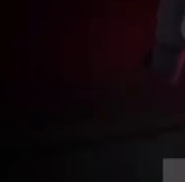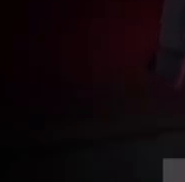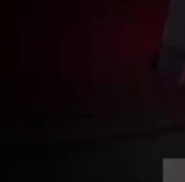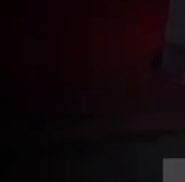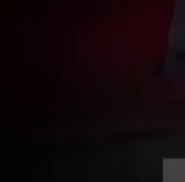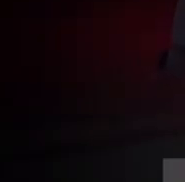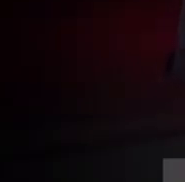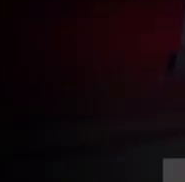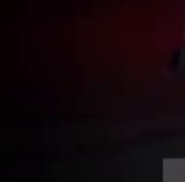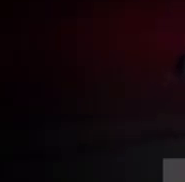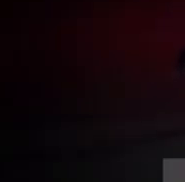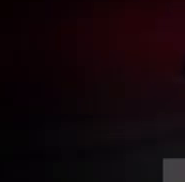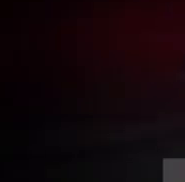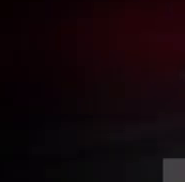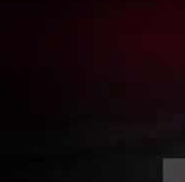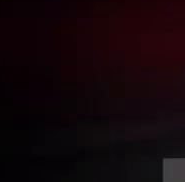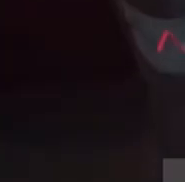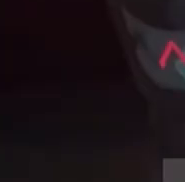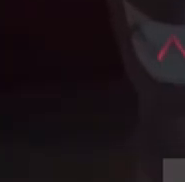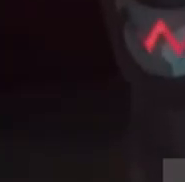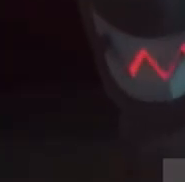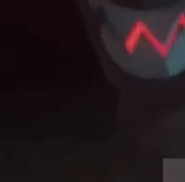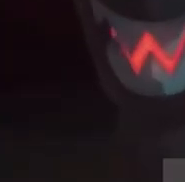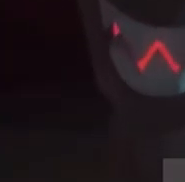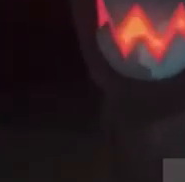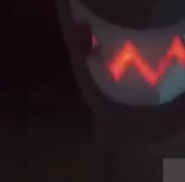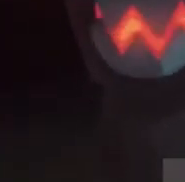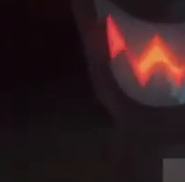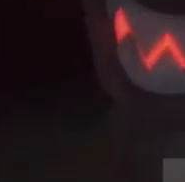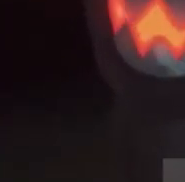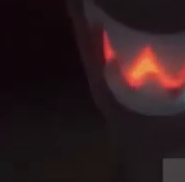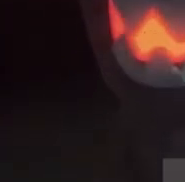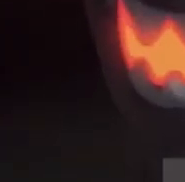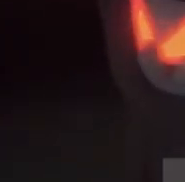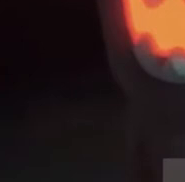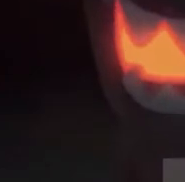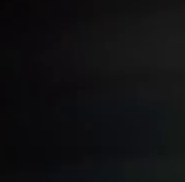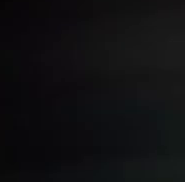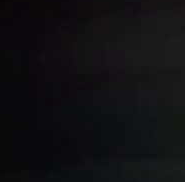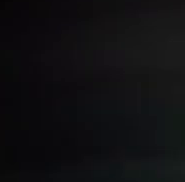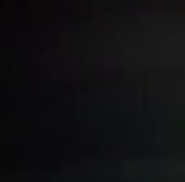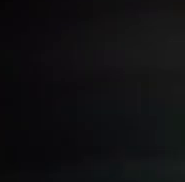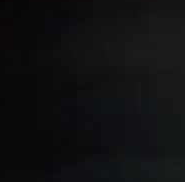كثير بحلم بيك بتذكر ببكي ببكي